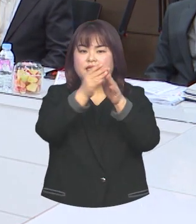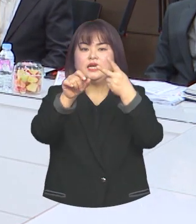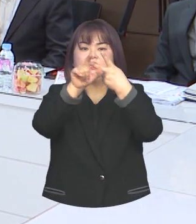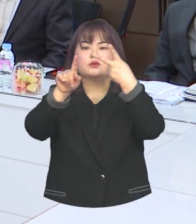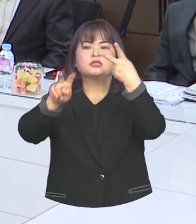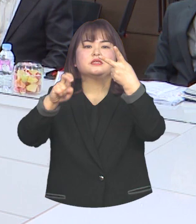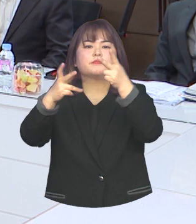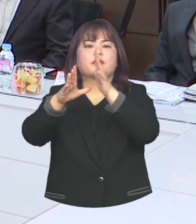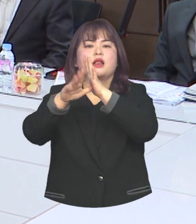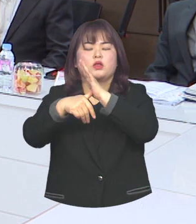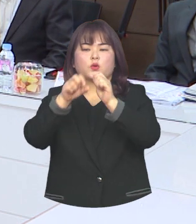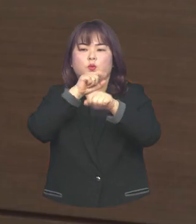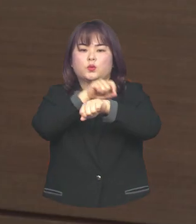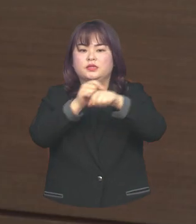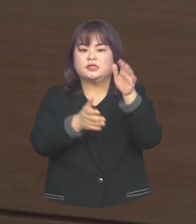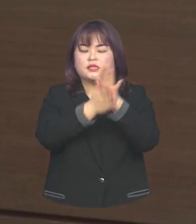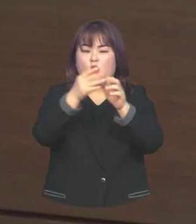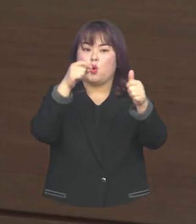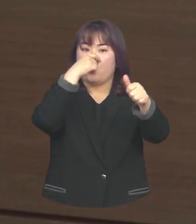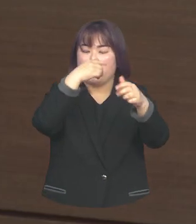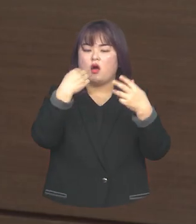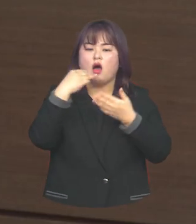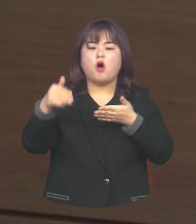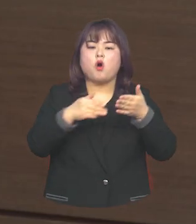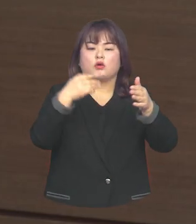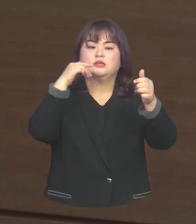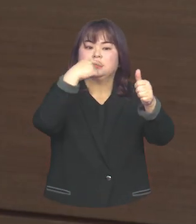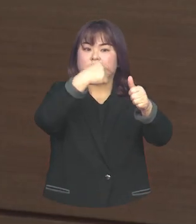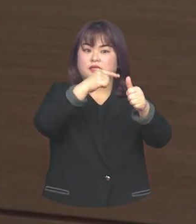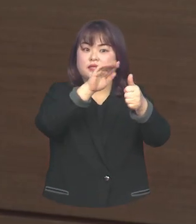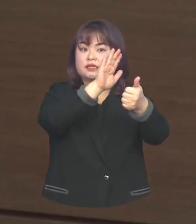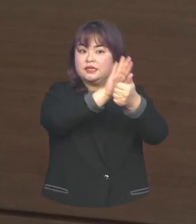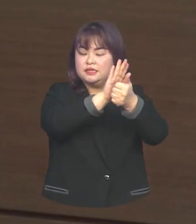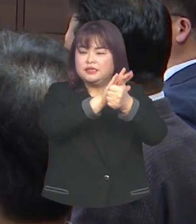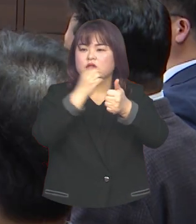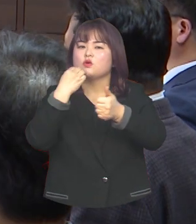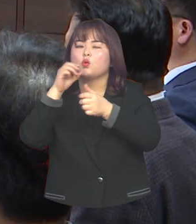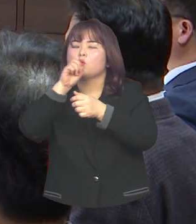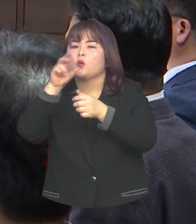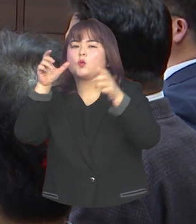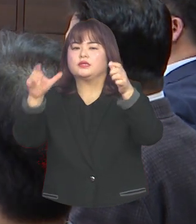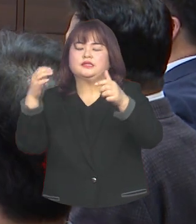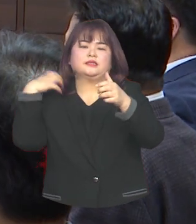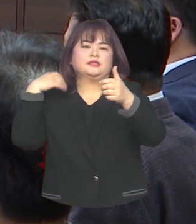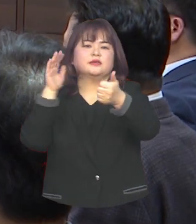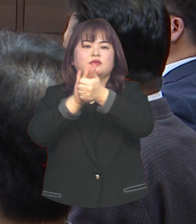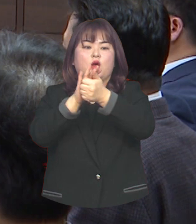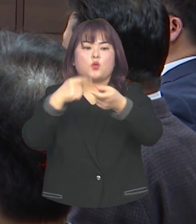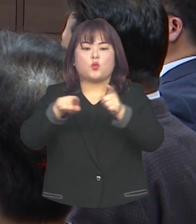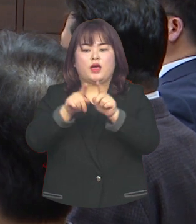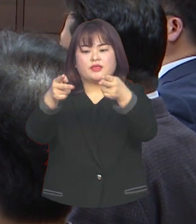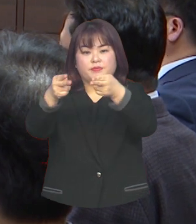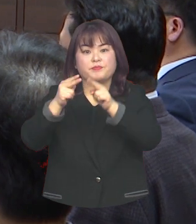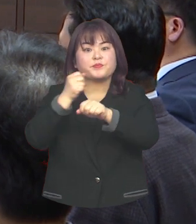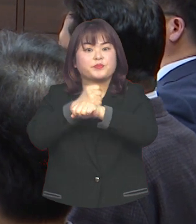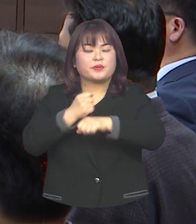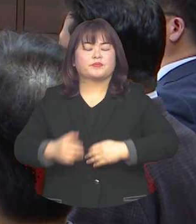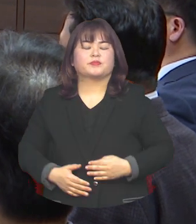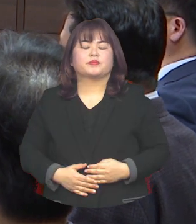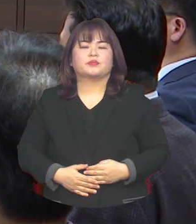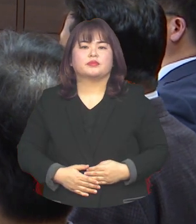용인특례시는 지난 28일 시청에서 경기도교육청 및 용인교육지원청과 미래교육협력지구 운영을 위한 업무